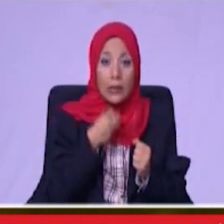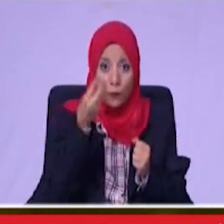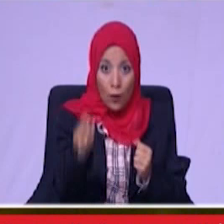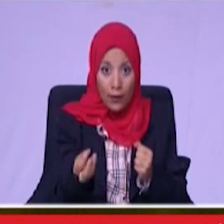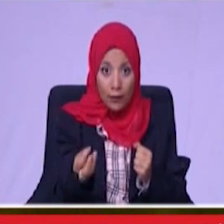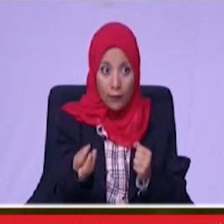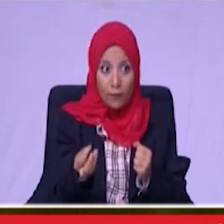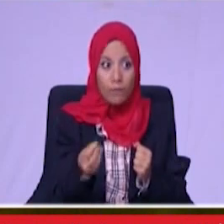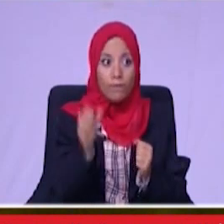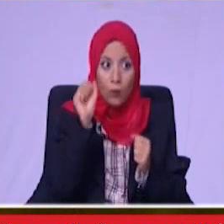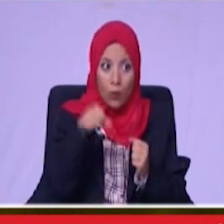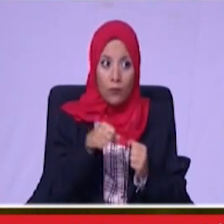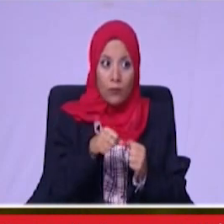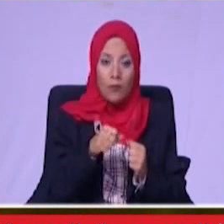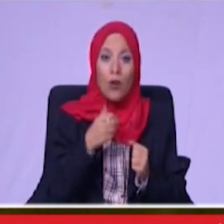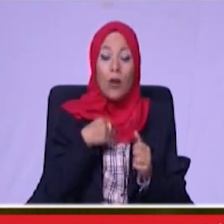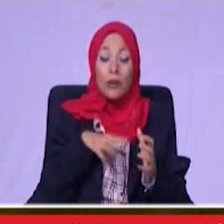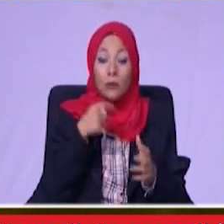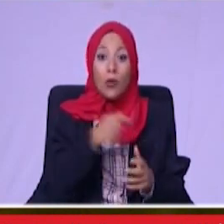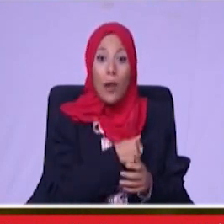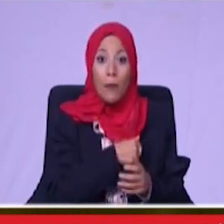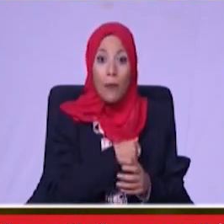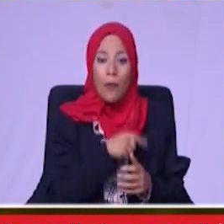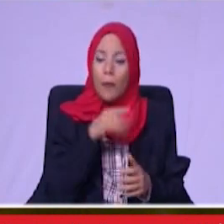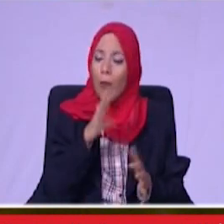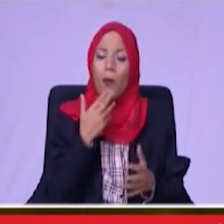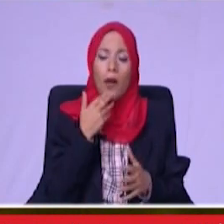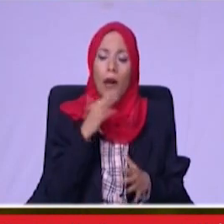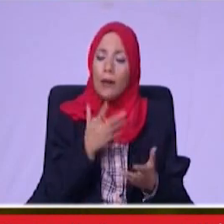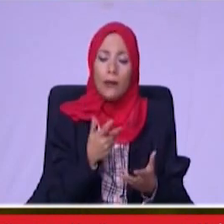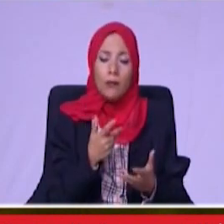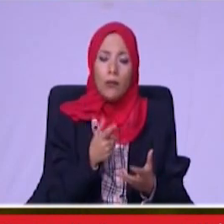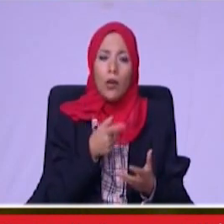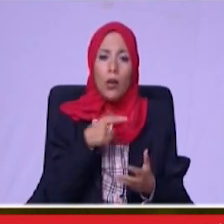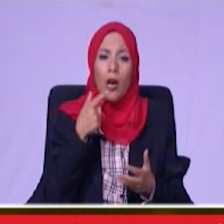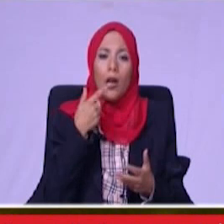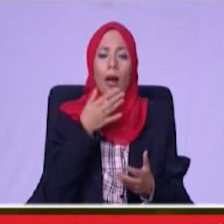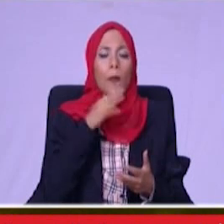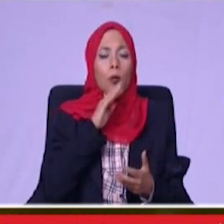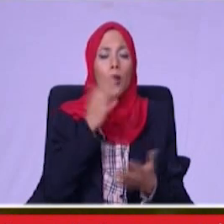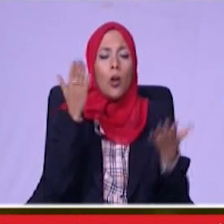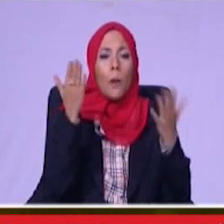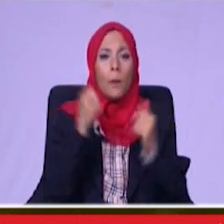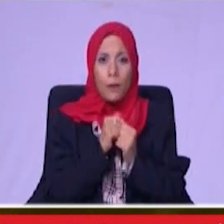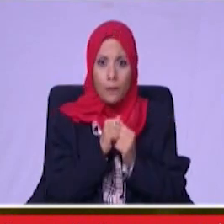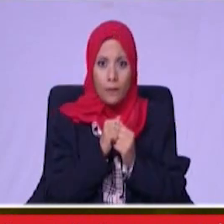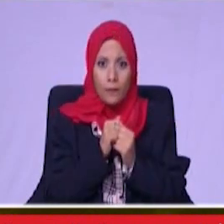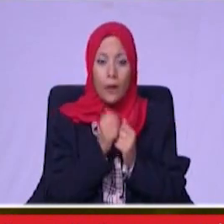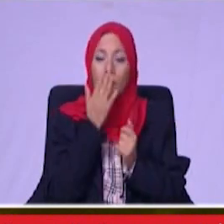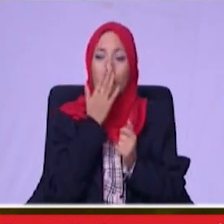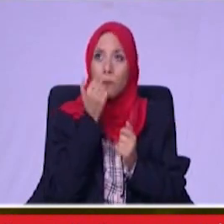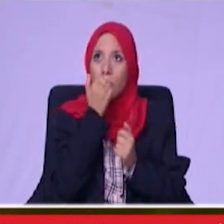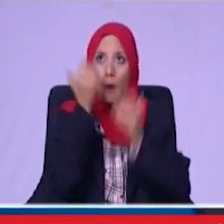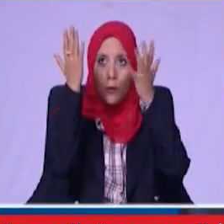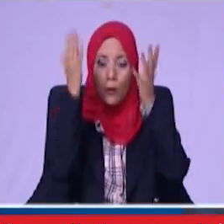نعم قبضتم مهجه قلبه نعم ماذا قال عبدي والله اعلم قالوا حمدك واسترجع يعني قال الحمد